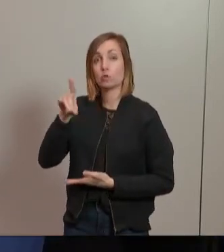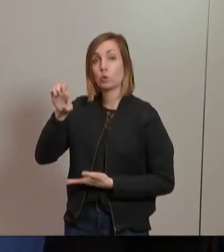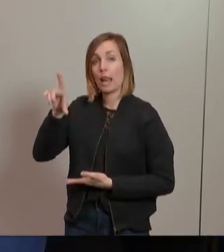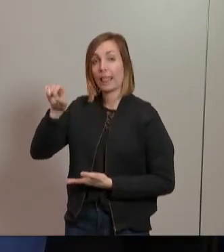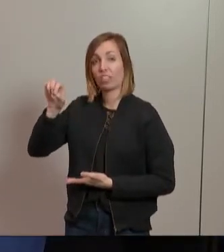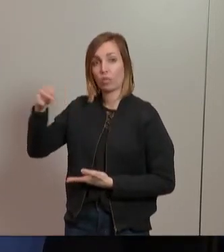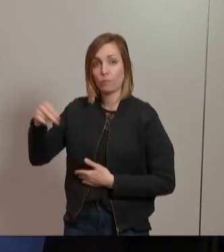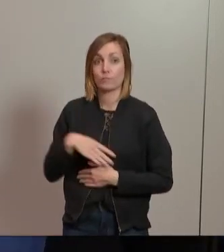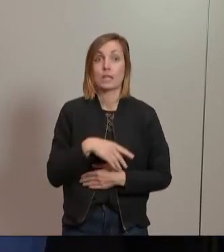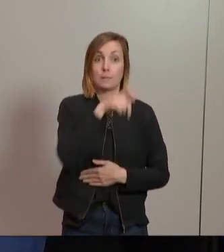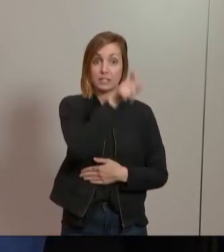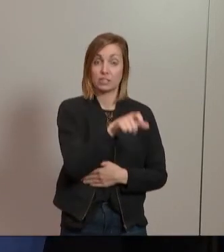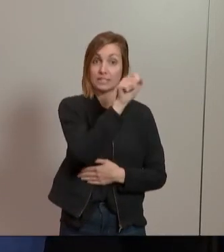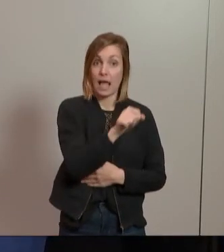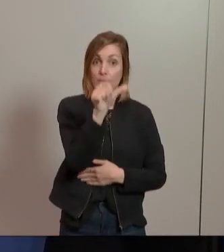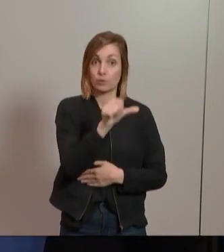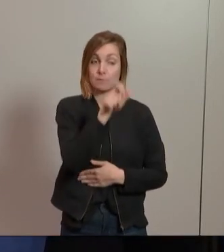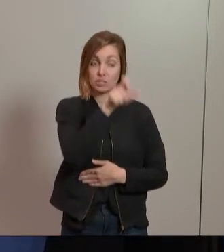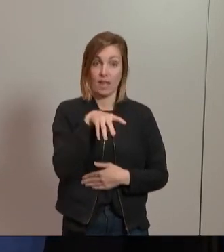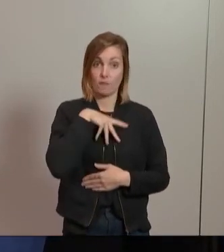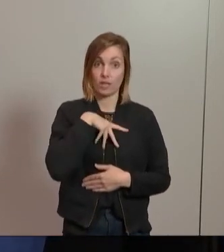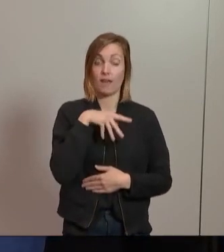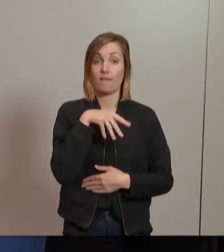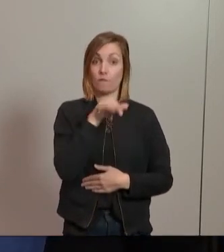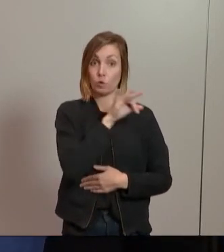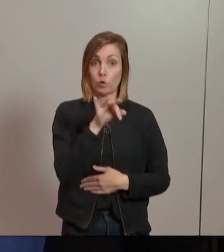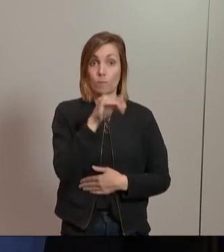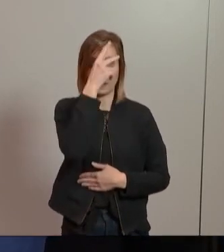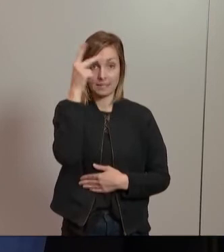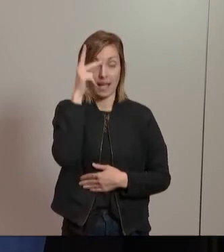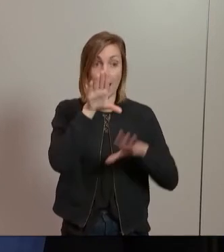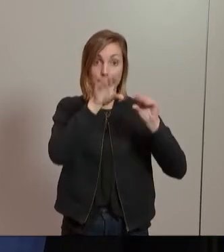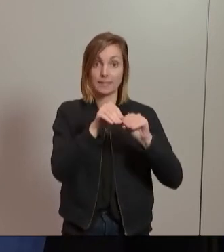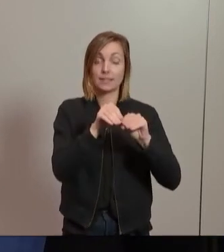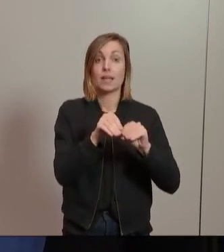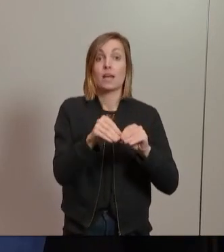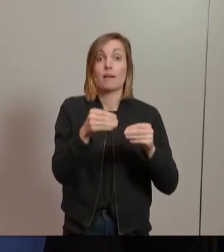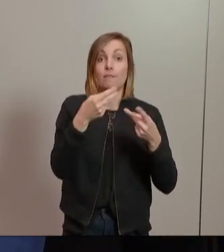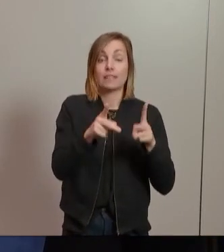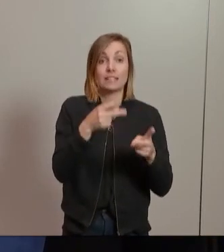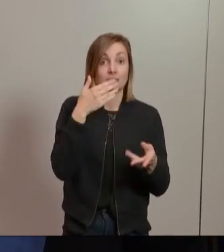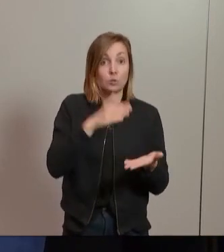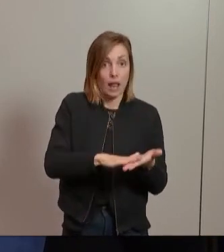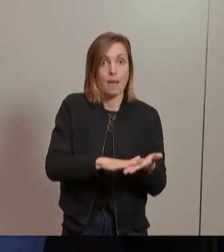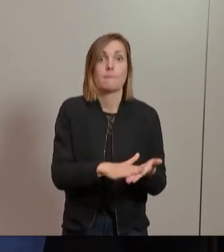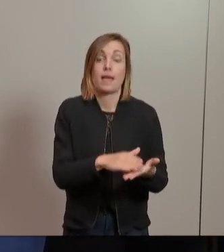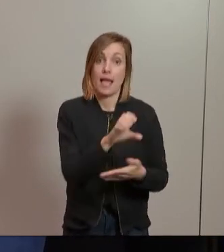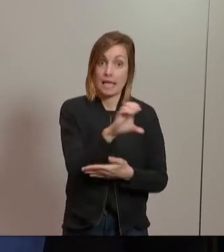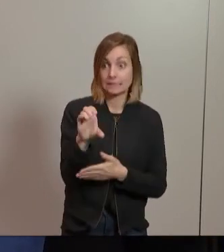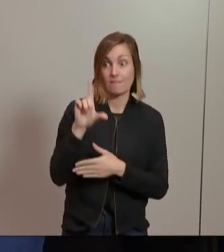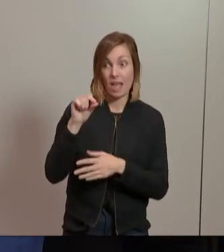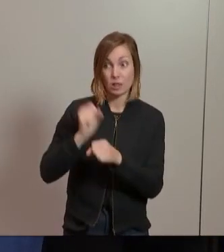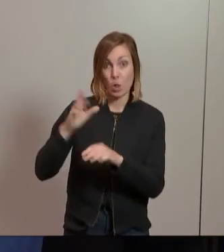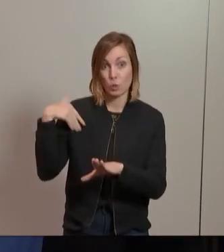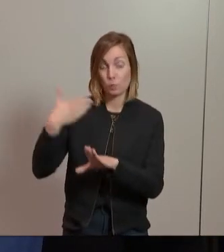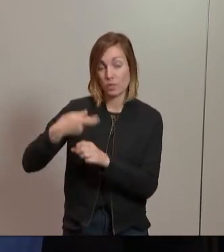Hamouri est un avocat franco-palestinien résident à Jérusalem-Est et il subit depuis 20 ans un harcèlement